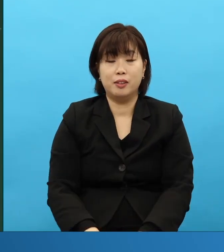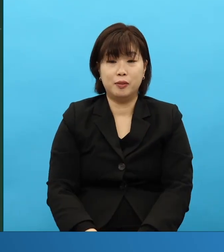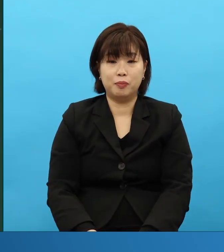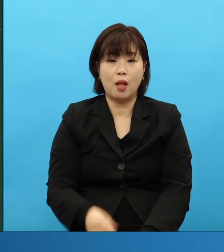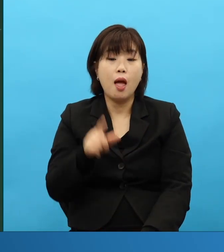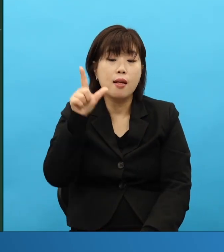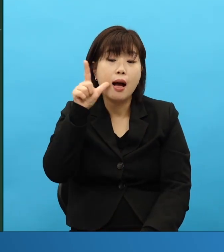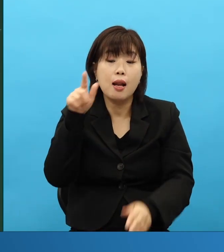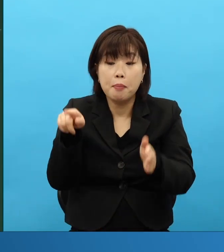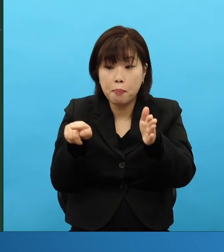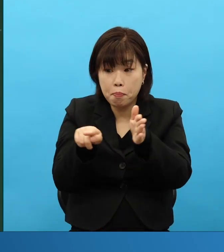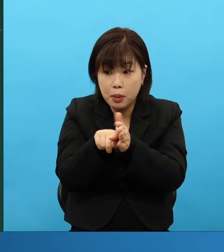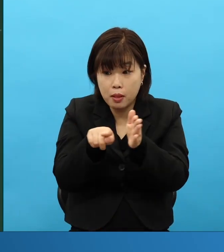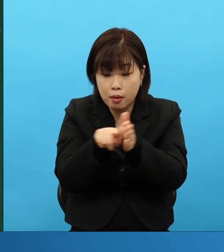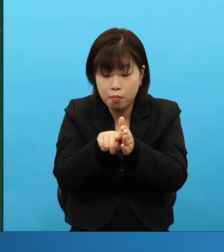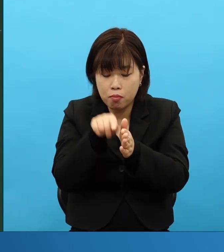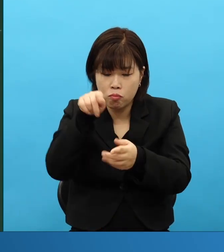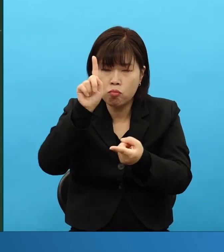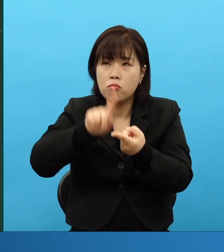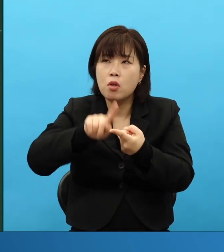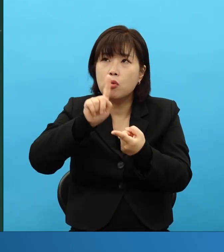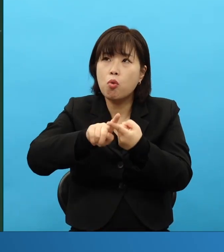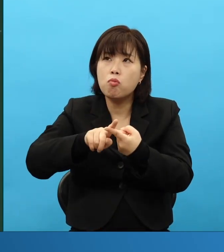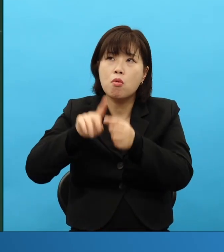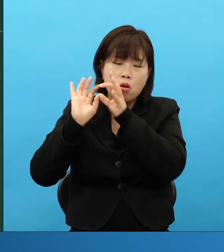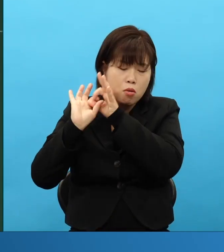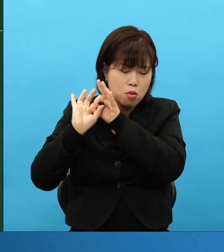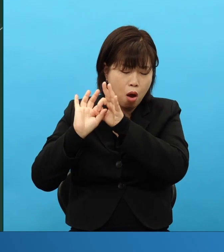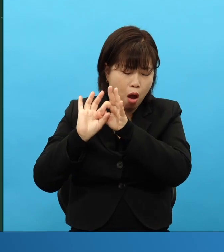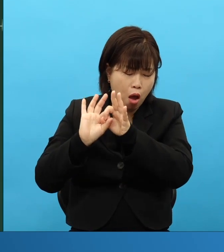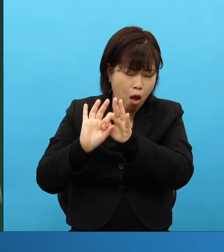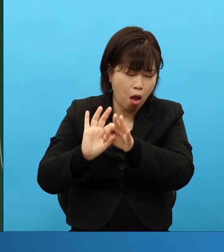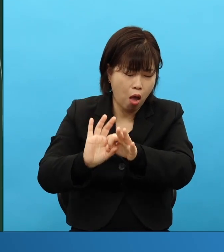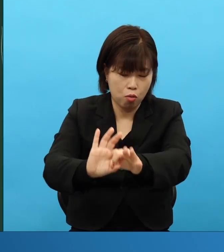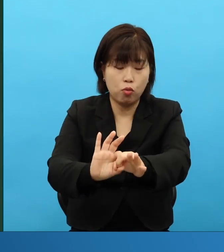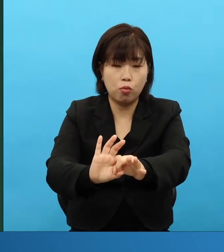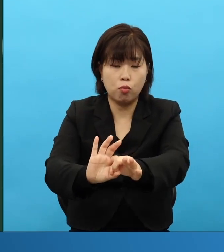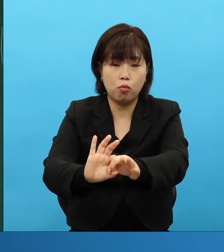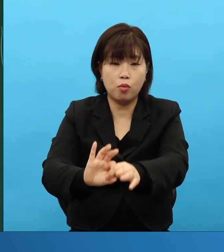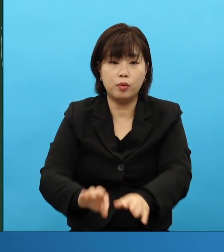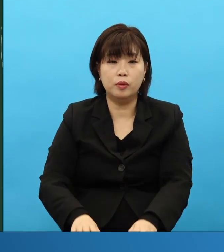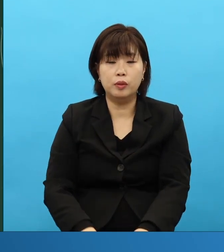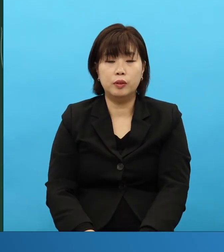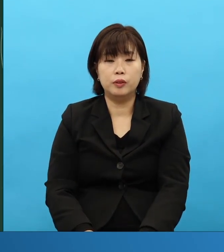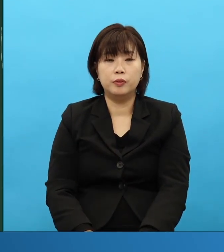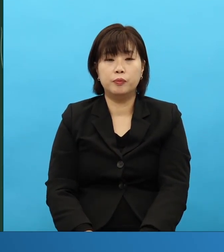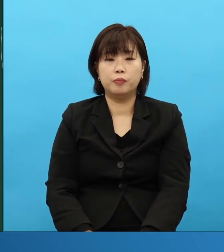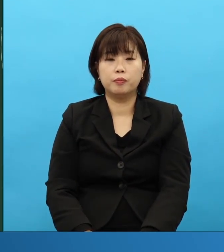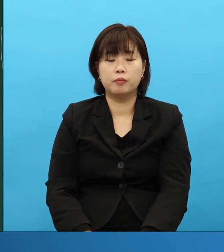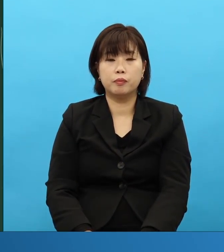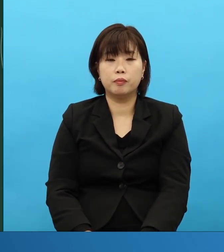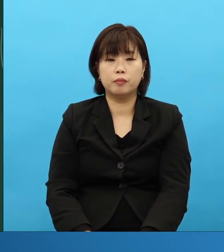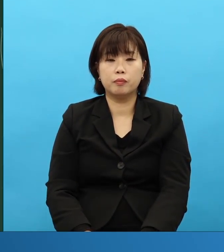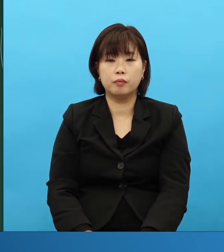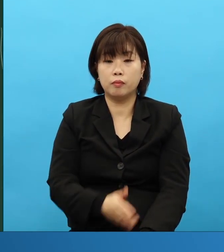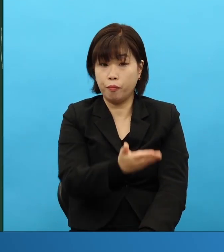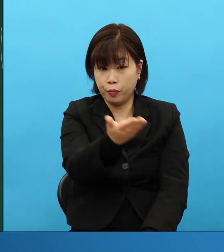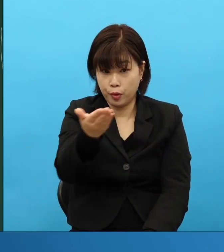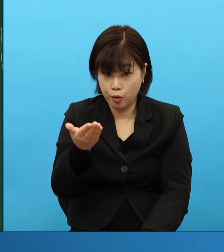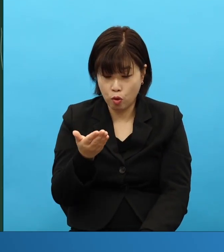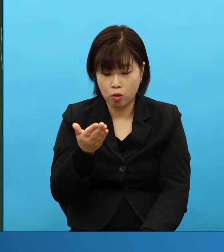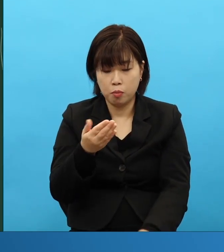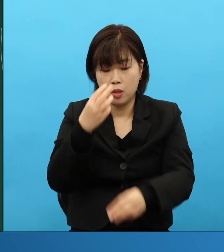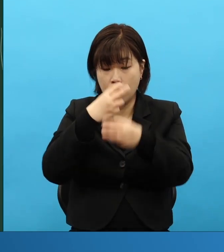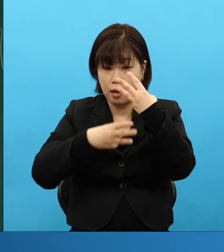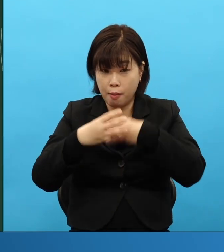And the footprints as well as the faith of Joshua and Caleb remained forever. 렘넌트가 진짜 힘 얻어야 돼요. 속지만 않으면 돼요. And remnants